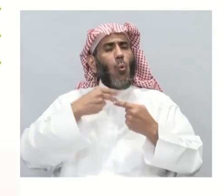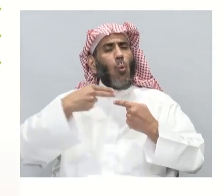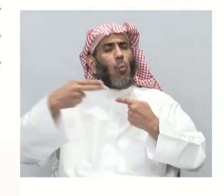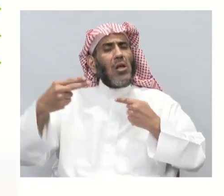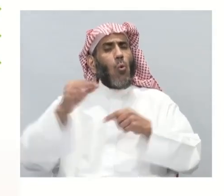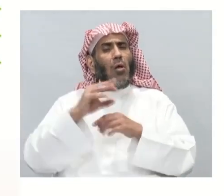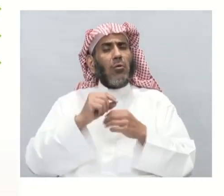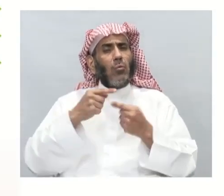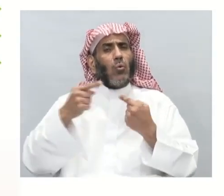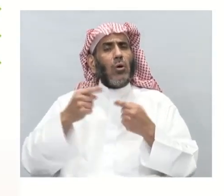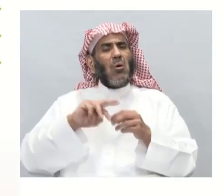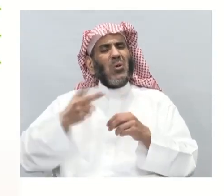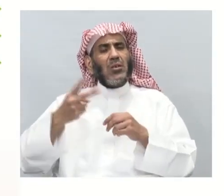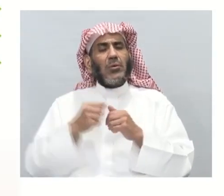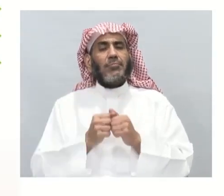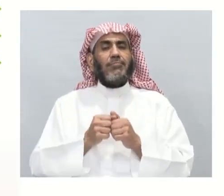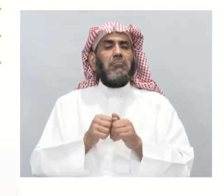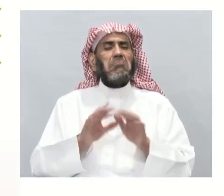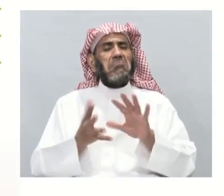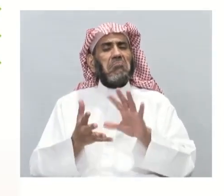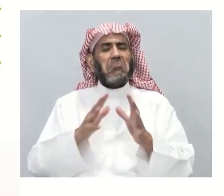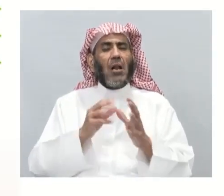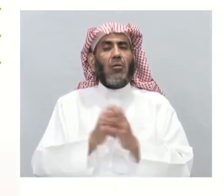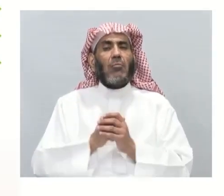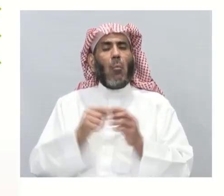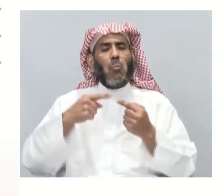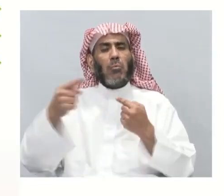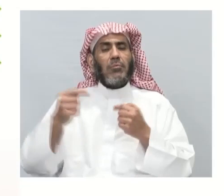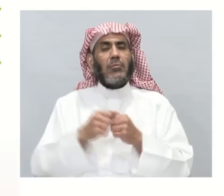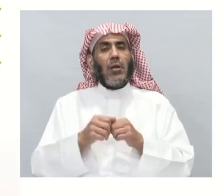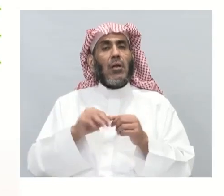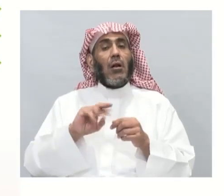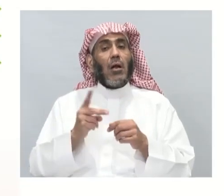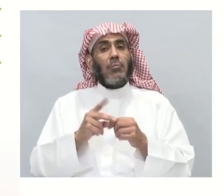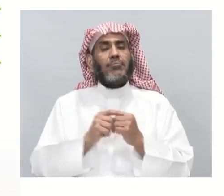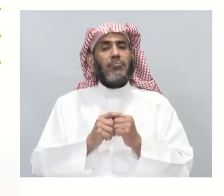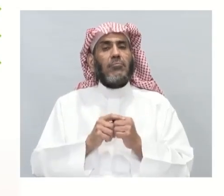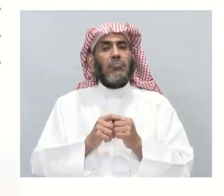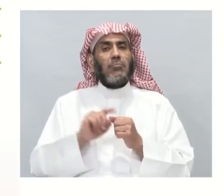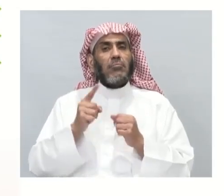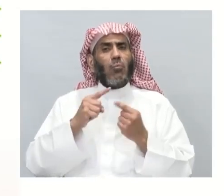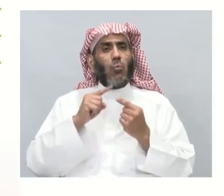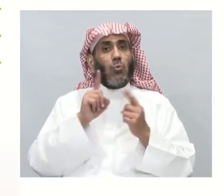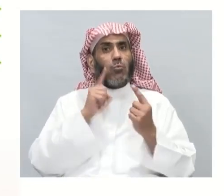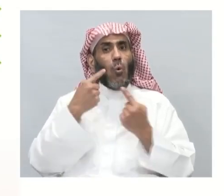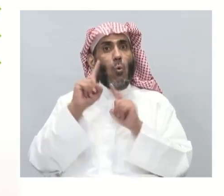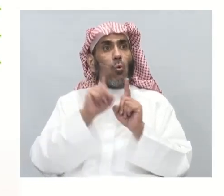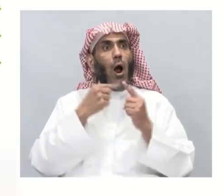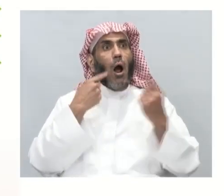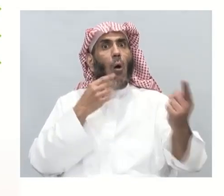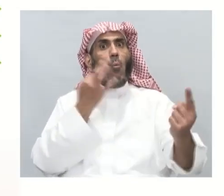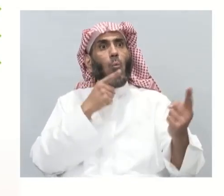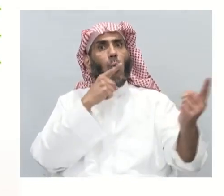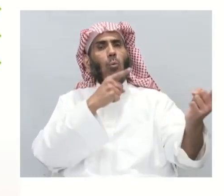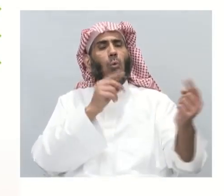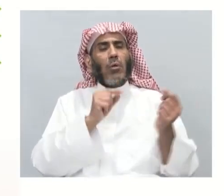يؤثر لكن ان كان بوسيله اخرى فقد لا يؤثر بعد المكان لكن اذا كان بالشكل المباشر بعد المكان يؤثر